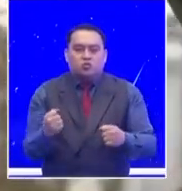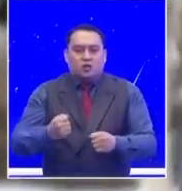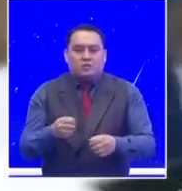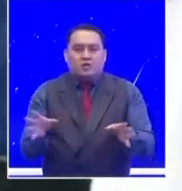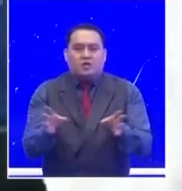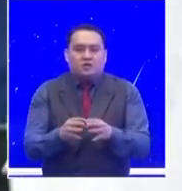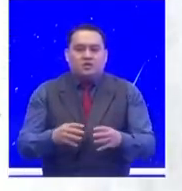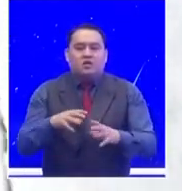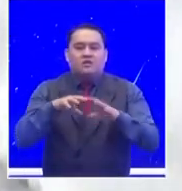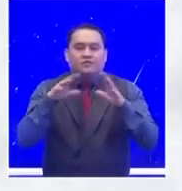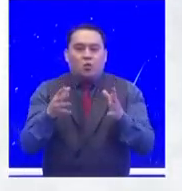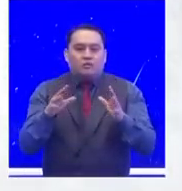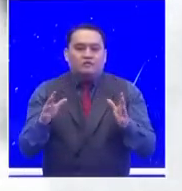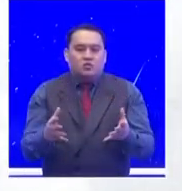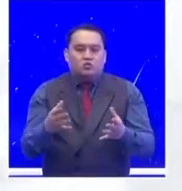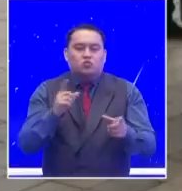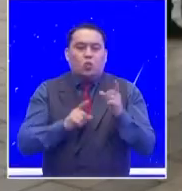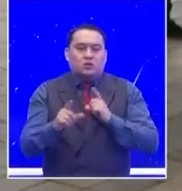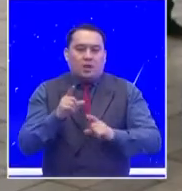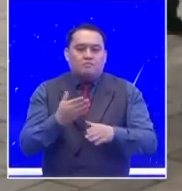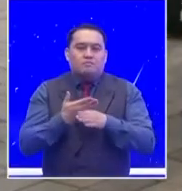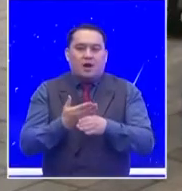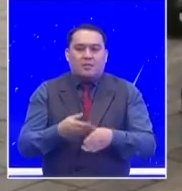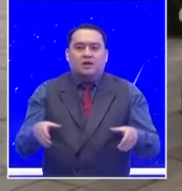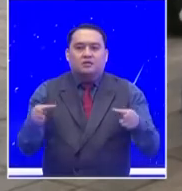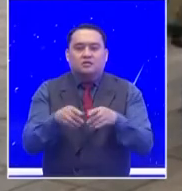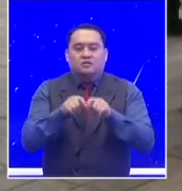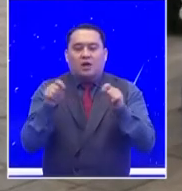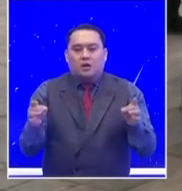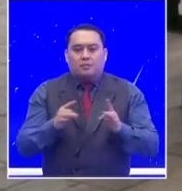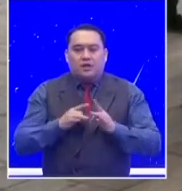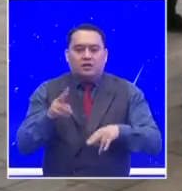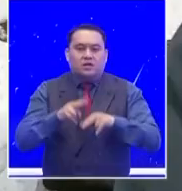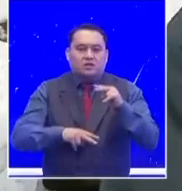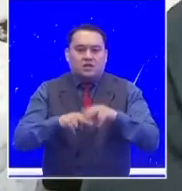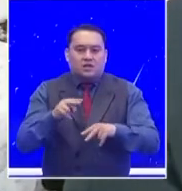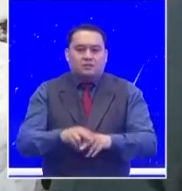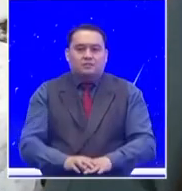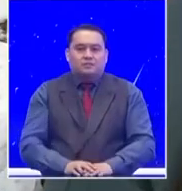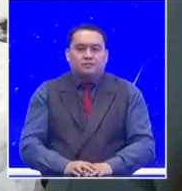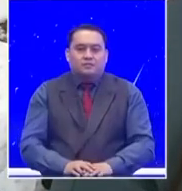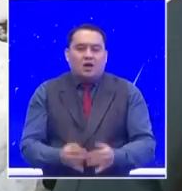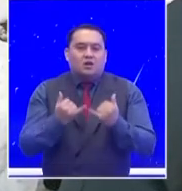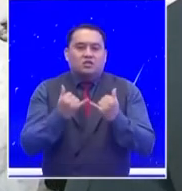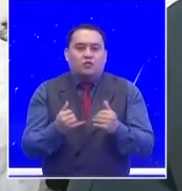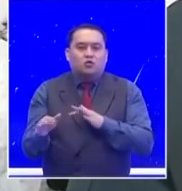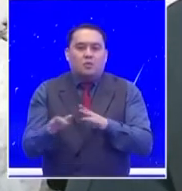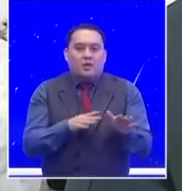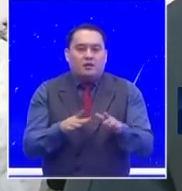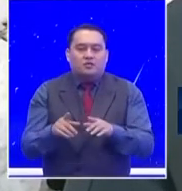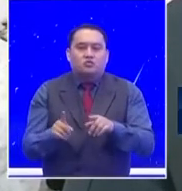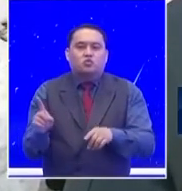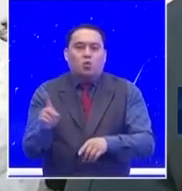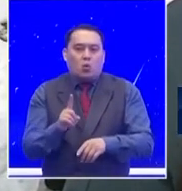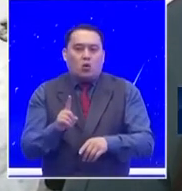слепить снеговика. А волонтеры из числа студенчества помогли собравшимся создать праздничное настроение. Сегодняшнее мероприятие заключается в том,